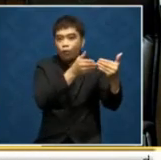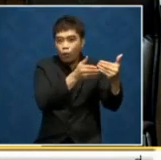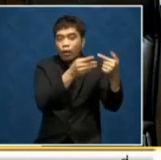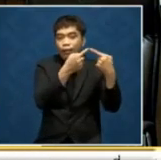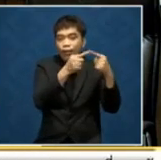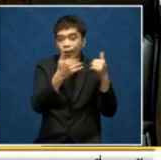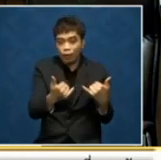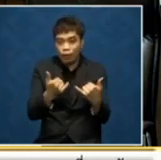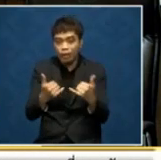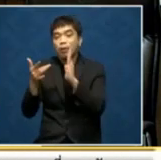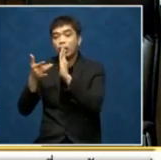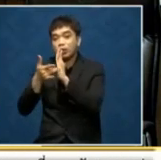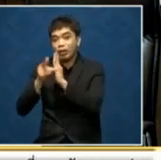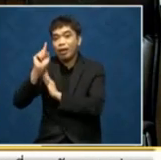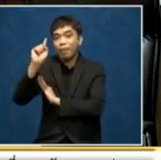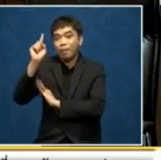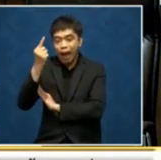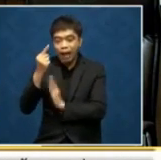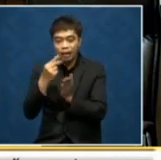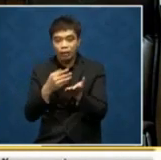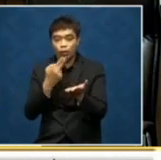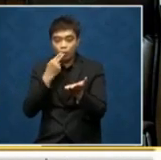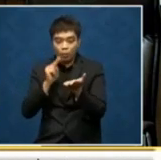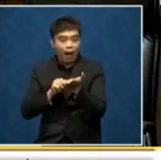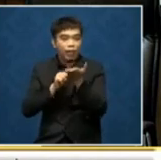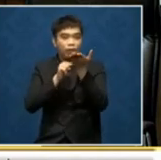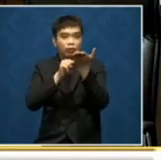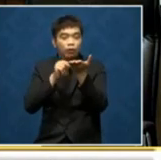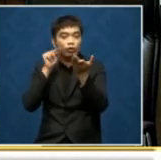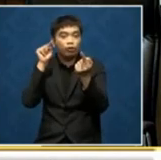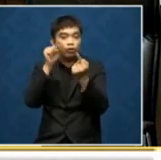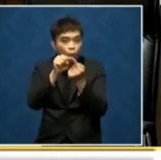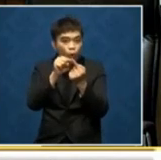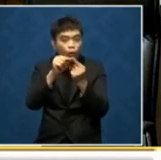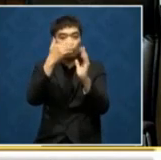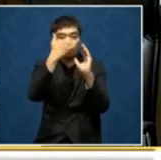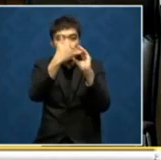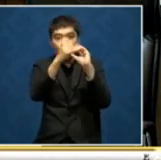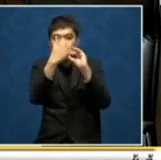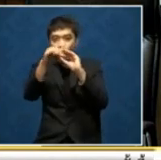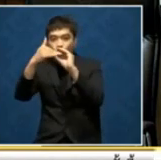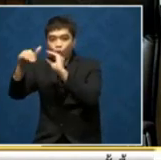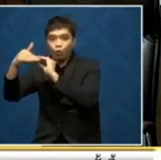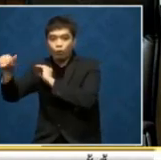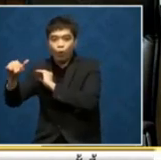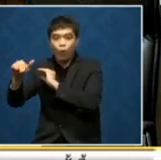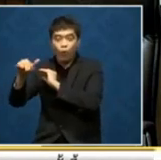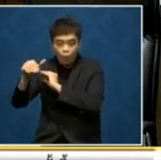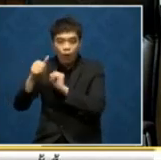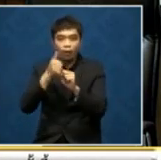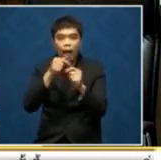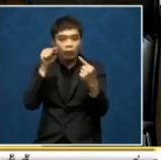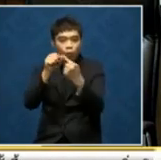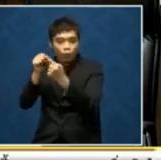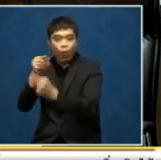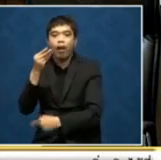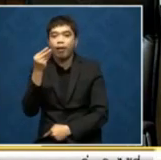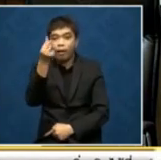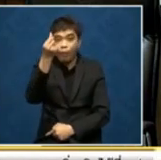อ่าทันสมัยนะแจ้งทางออนไลน์แล้วก็ในส่วนของเอกสารก็คงจะต้องส่งในระบบให้หมดเลยนะ